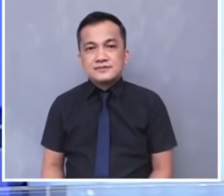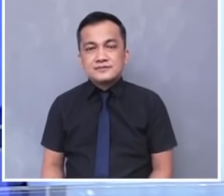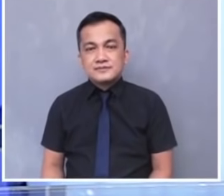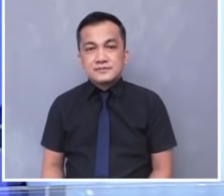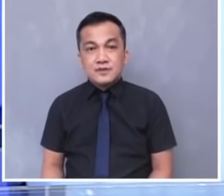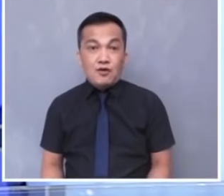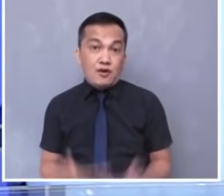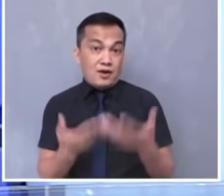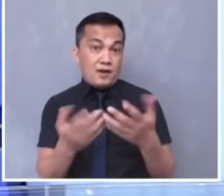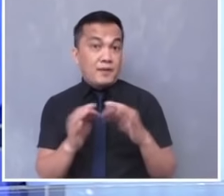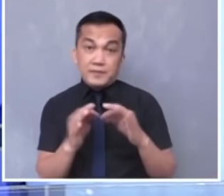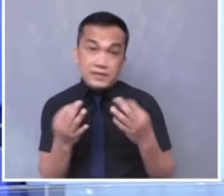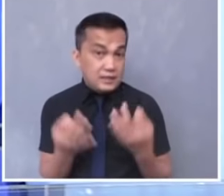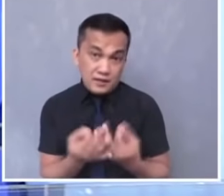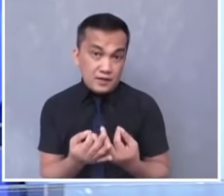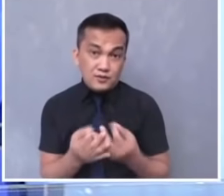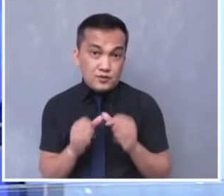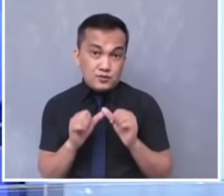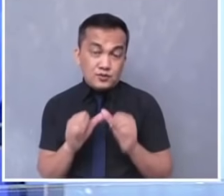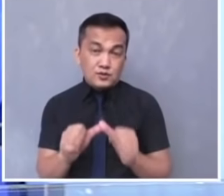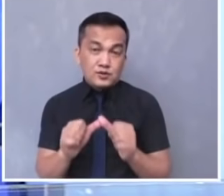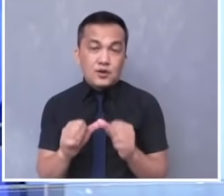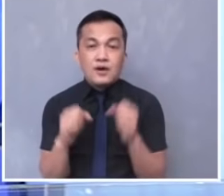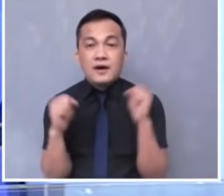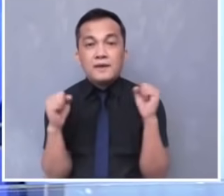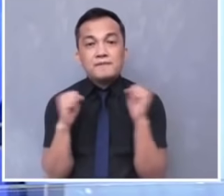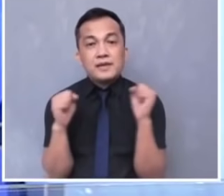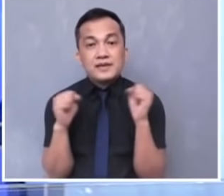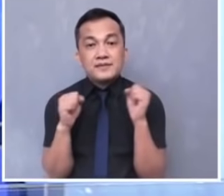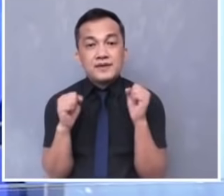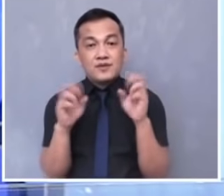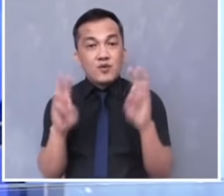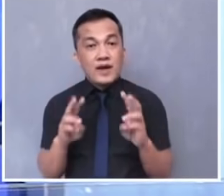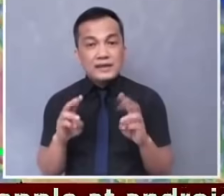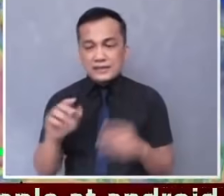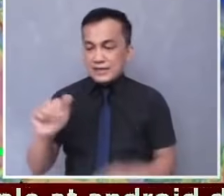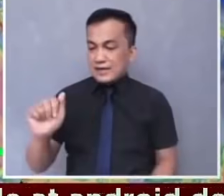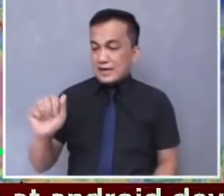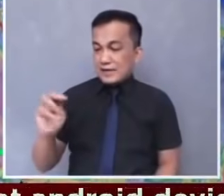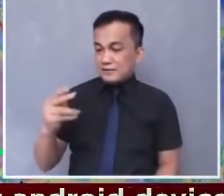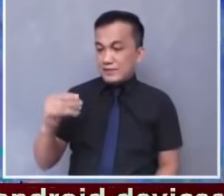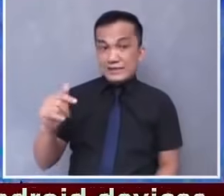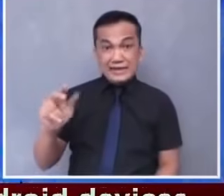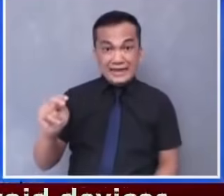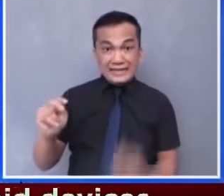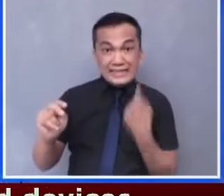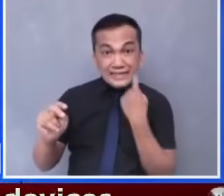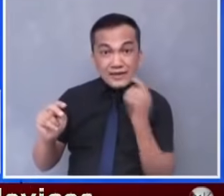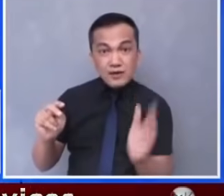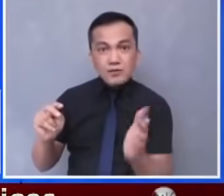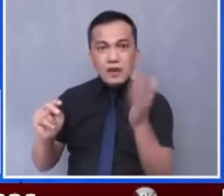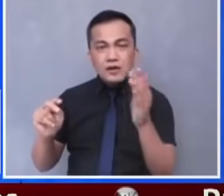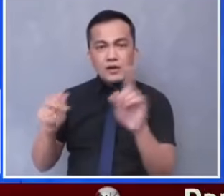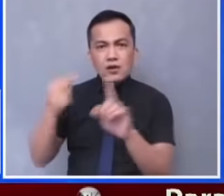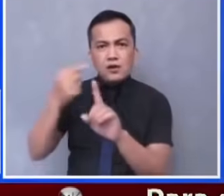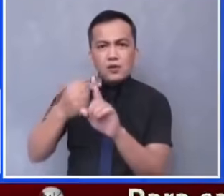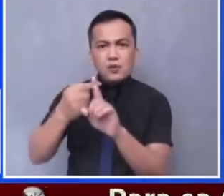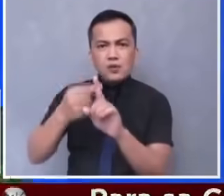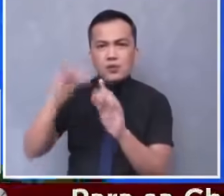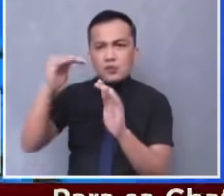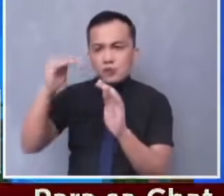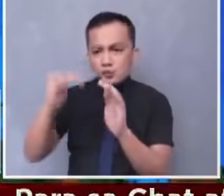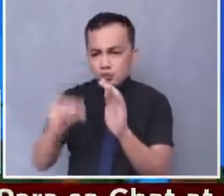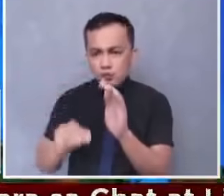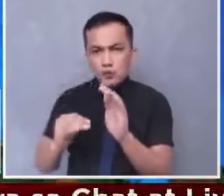Kapamilya, patuloy po ang pag-iral ng malamig na panahon dahil sa amihan. Kaninang umaga ay bumaba pa sa 10.8 degrees Celsius